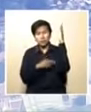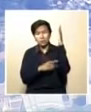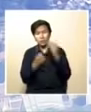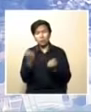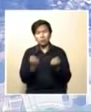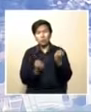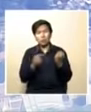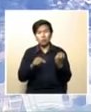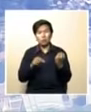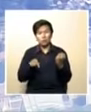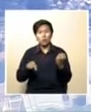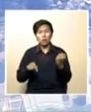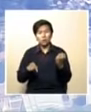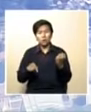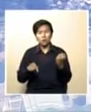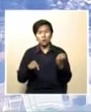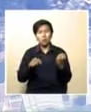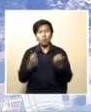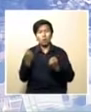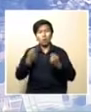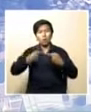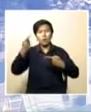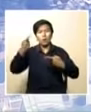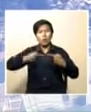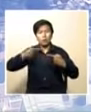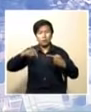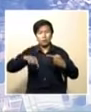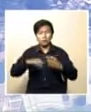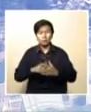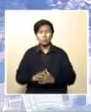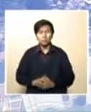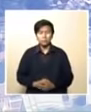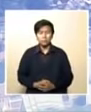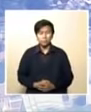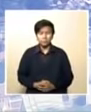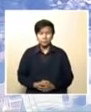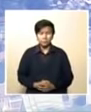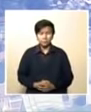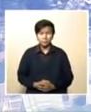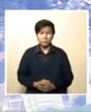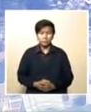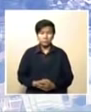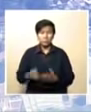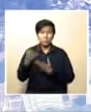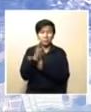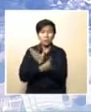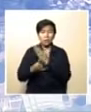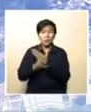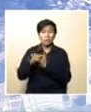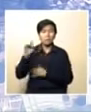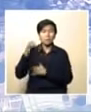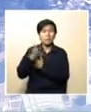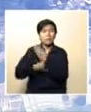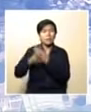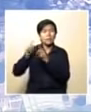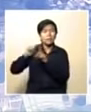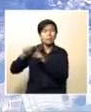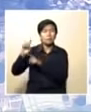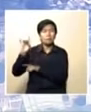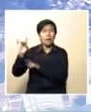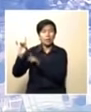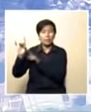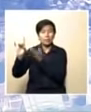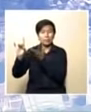กลับซึ่งก็อยู่ระหว่างการประสานกับกระทรวงการต่างประเทศอยู่ว่าเครื่องจะมาลงวันไหนกี่โม